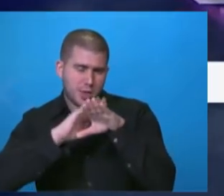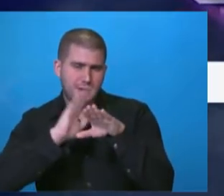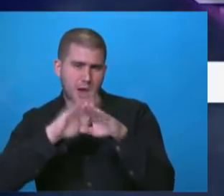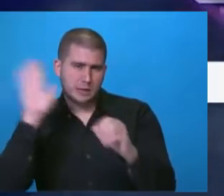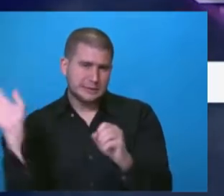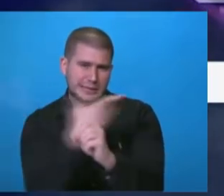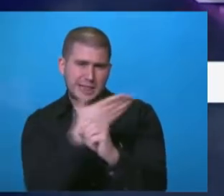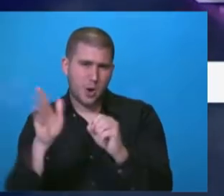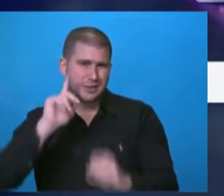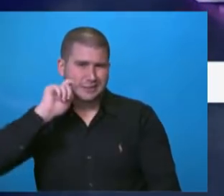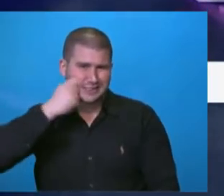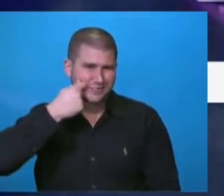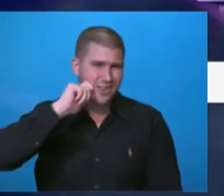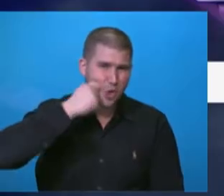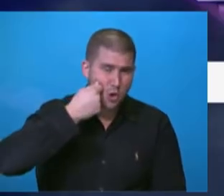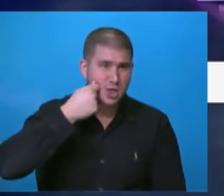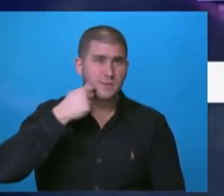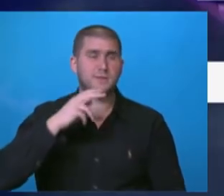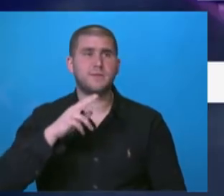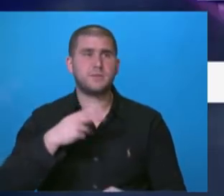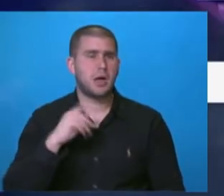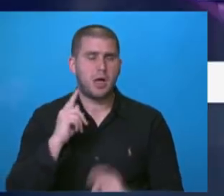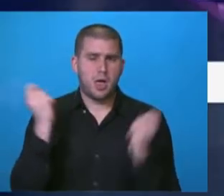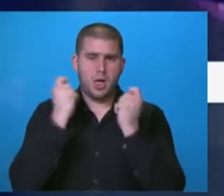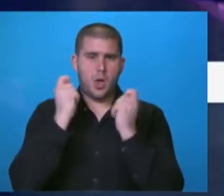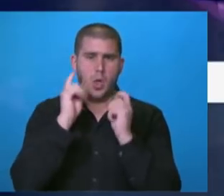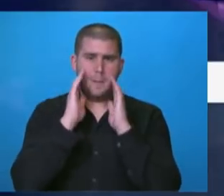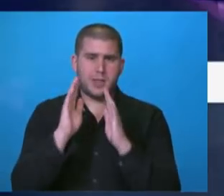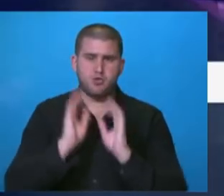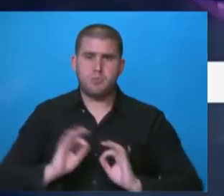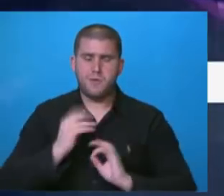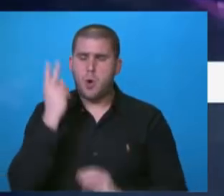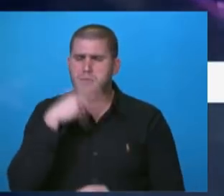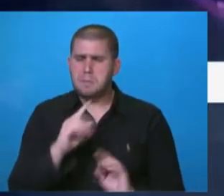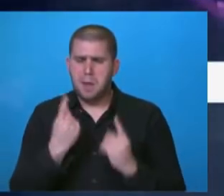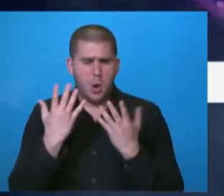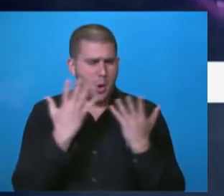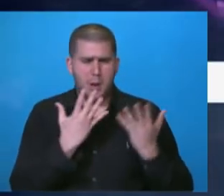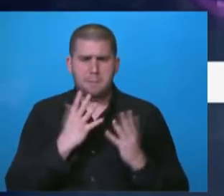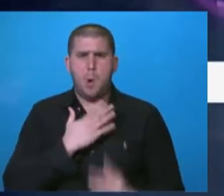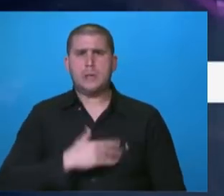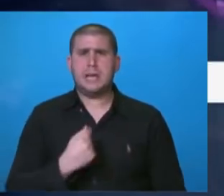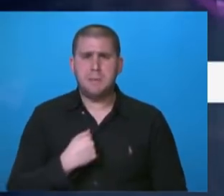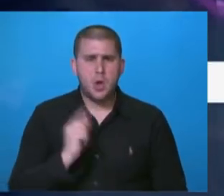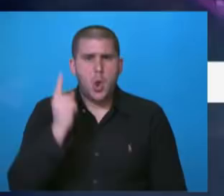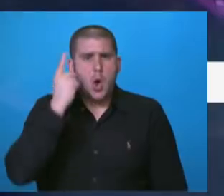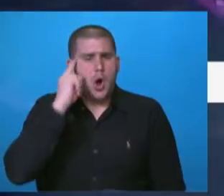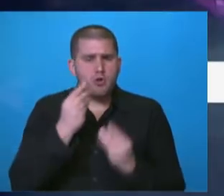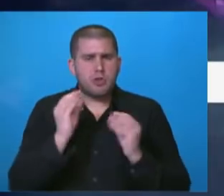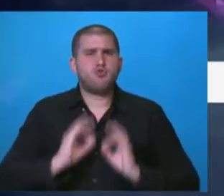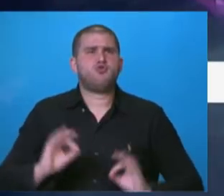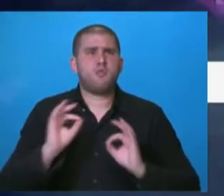סתירות, צביטות בלחי. לא האמנתי ולא חלמתי על שום דבר, לא הבנתי מה עבר עליו, מה הוא רוצה, לא חשדתי